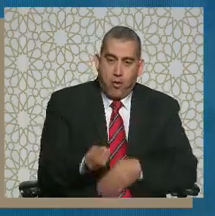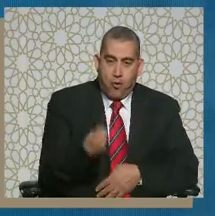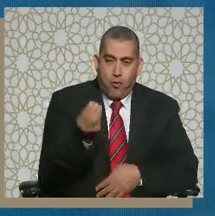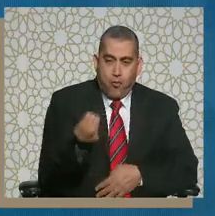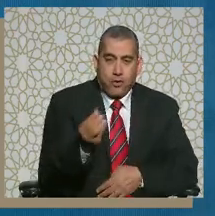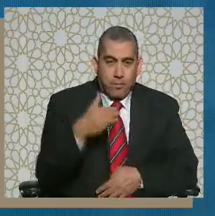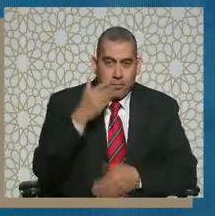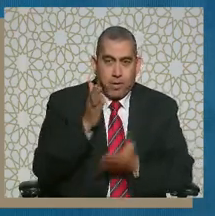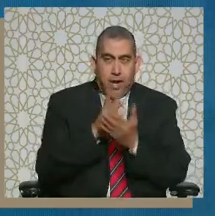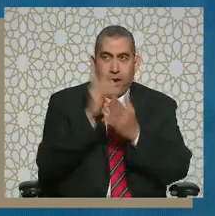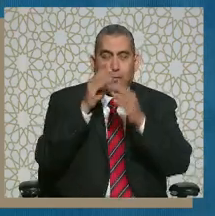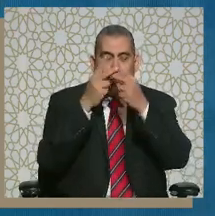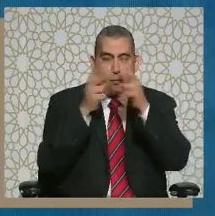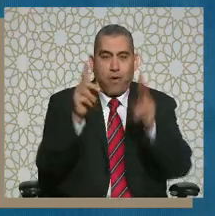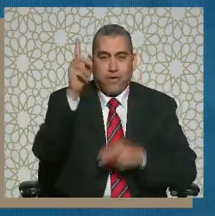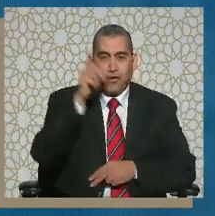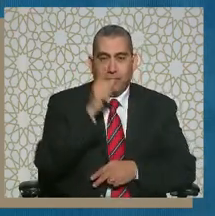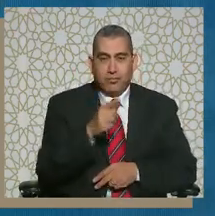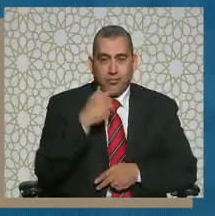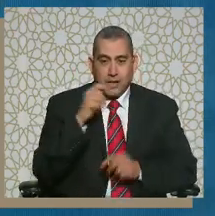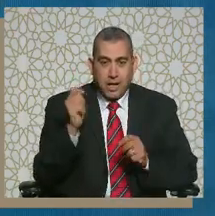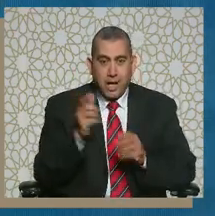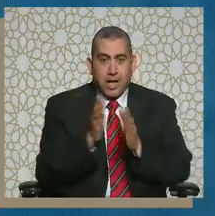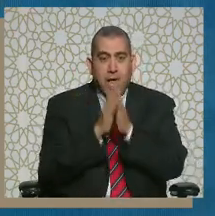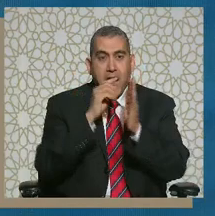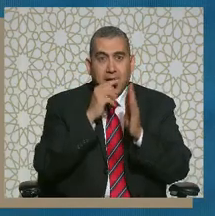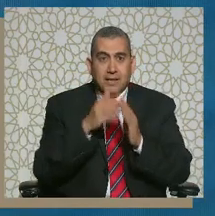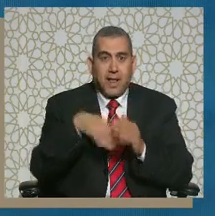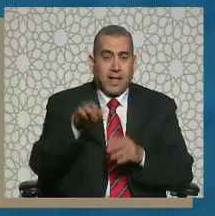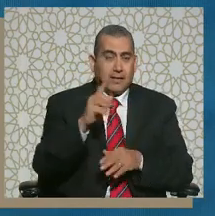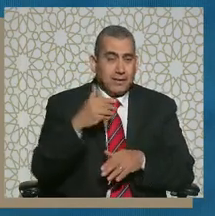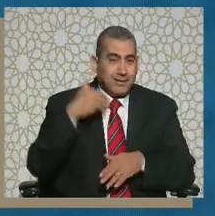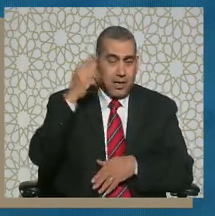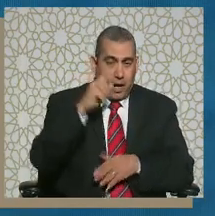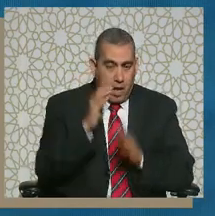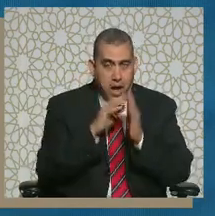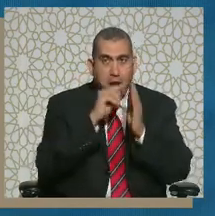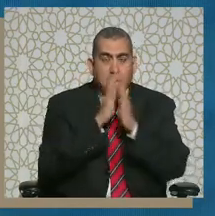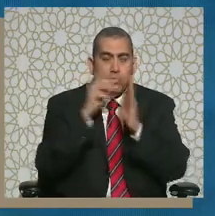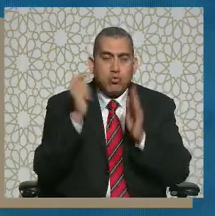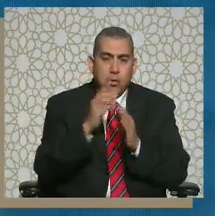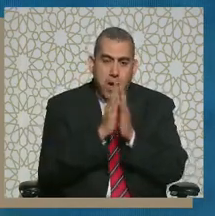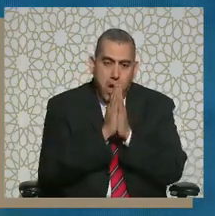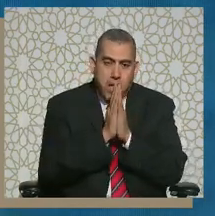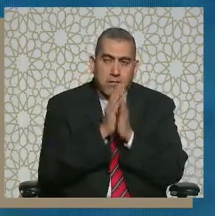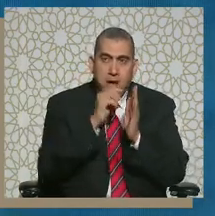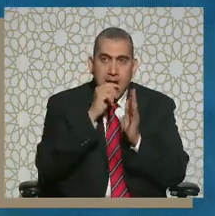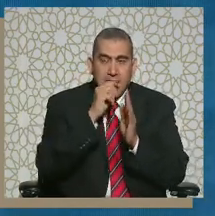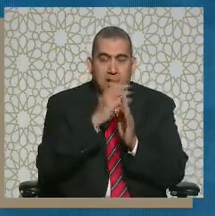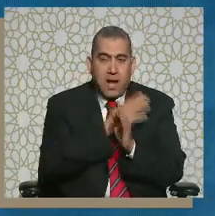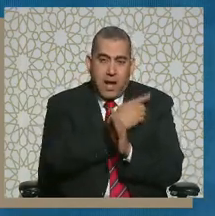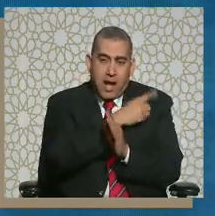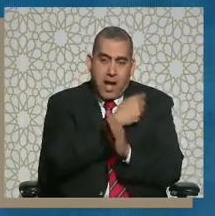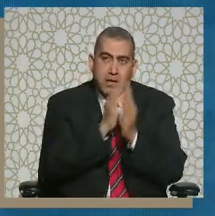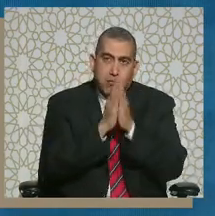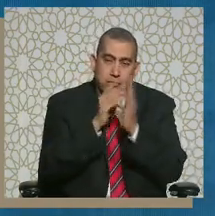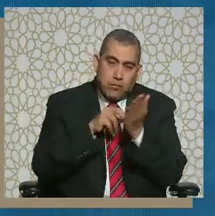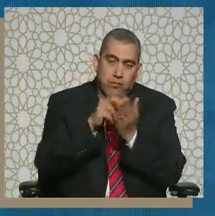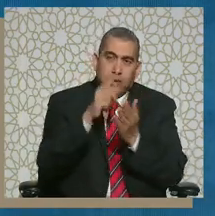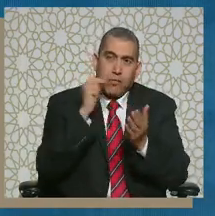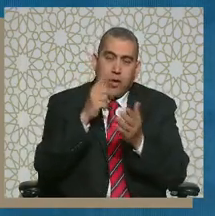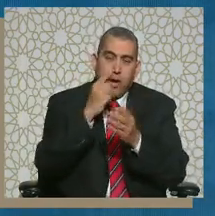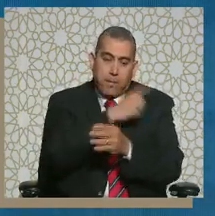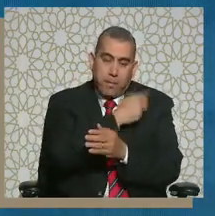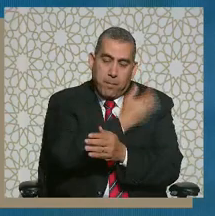معنى ذلك ان انت لا تسارع بالت توبه لا انت تسارع بالتوبه وايه اللي حاصل وسارعوا الى مغفره من